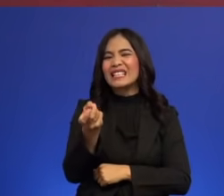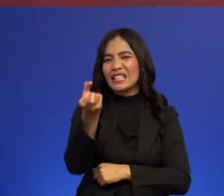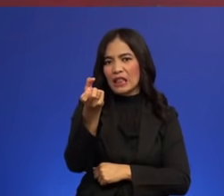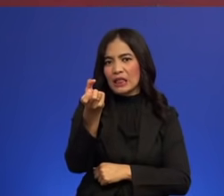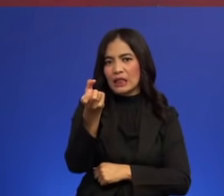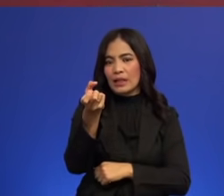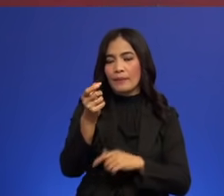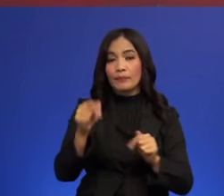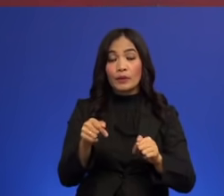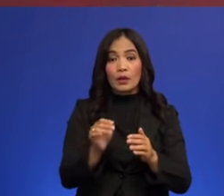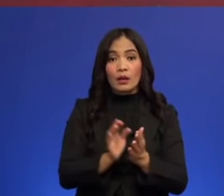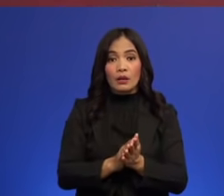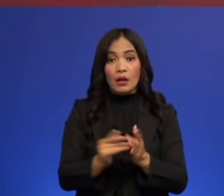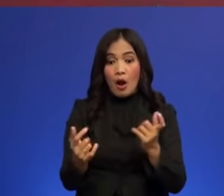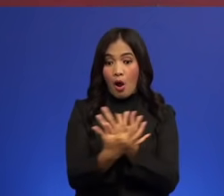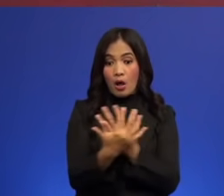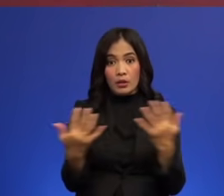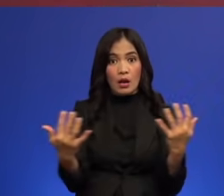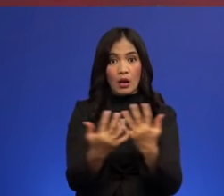Bahkan di antara para